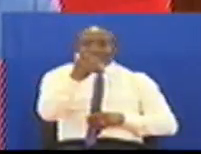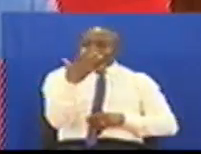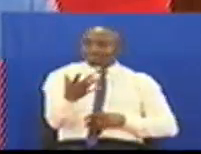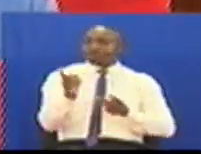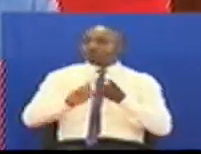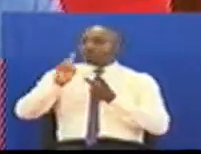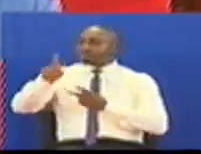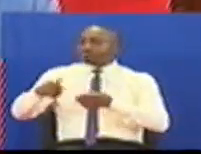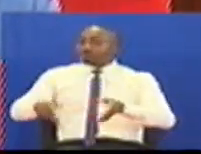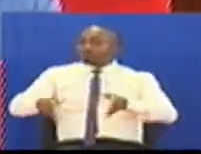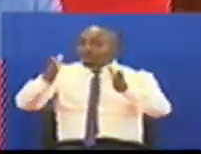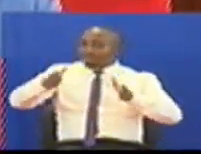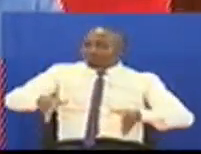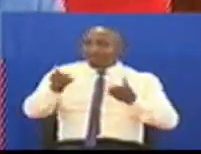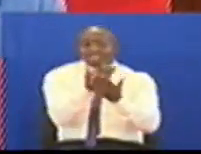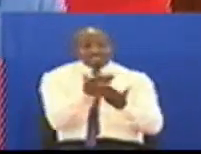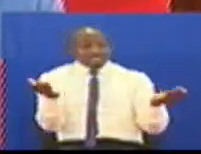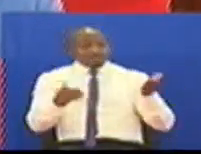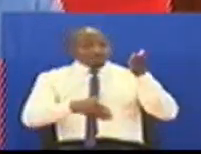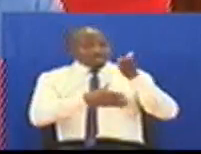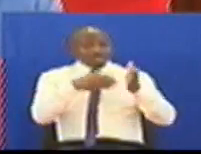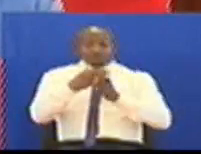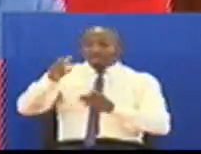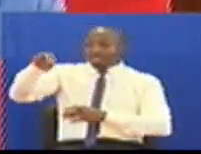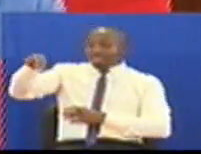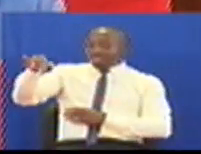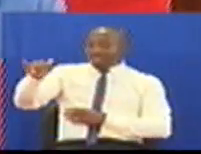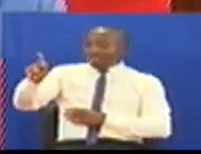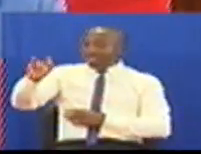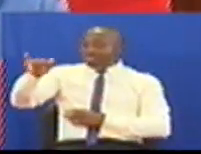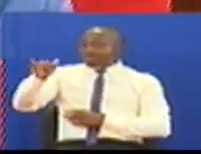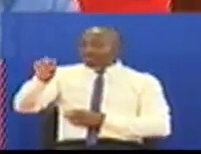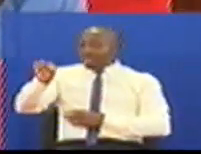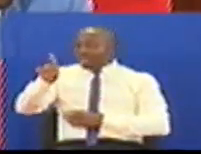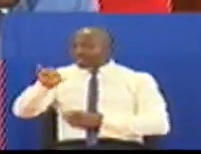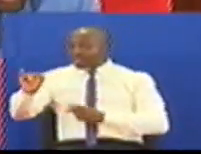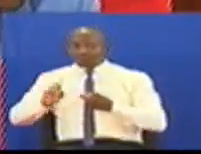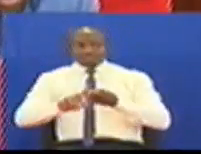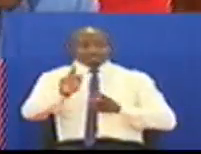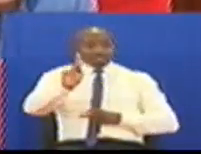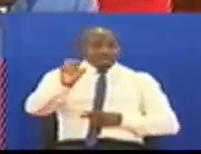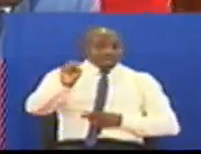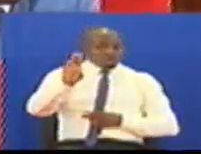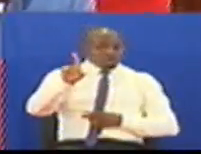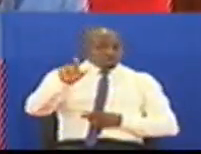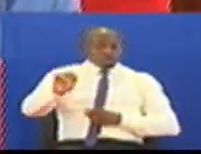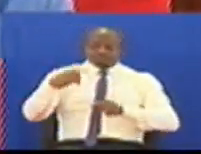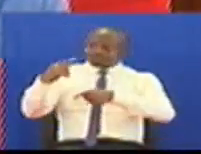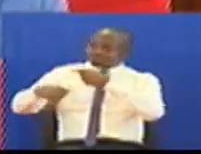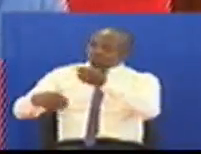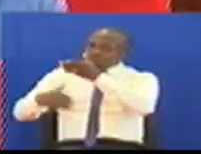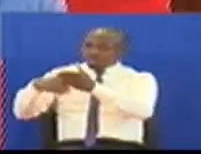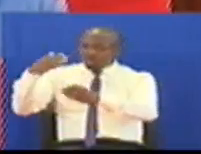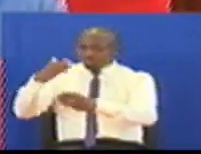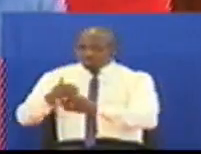tuna barabara nyingine ambayo inajengwa na Kanazi pamoja na Kasulu ambazo zinajengwa kwa bilioni 260 zimejengwa